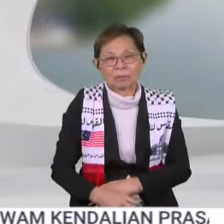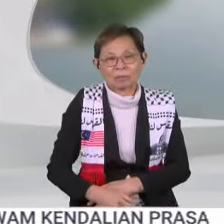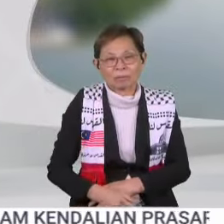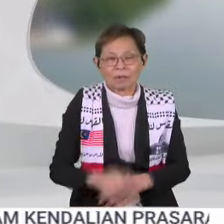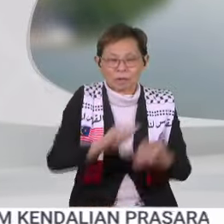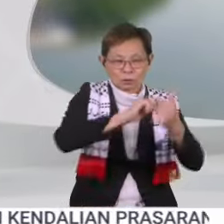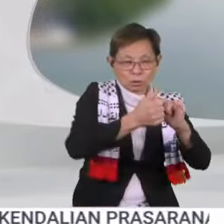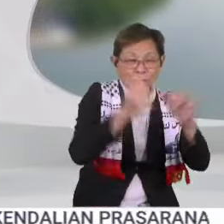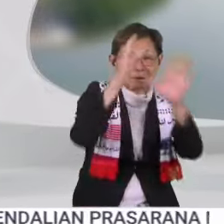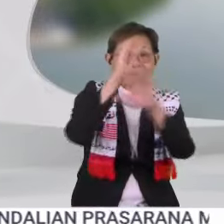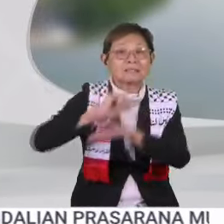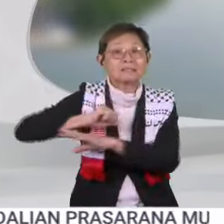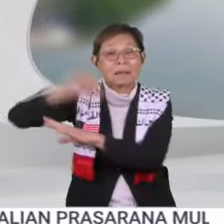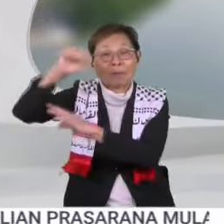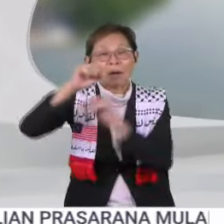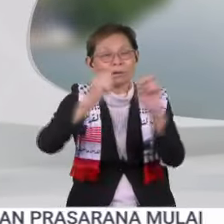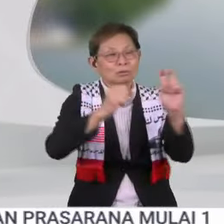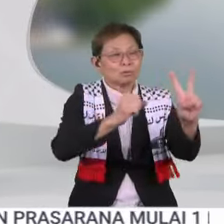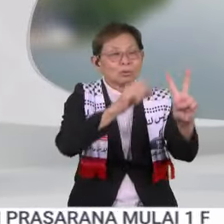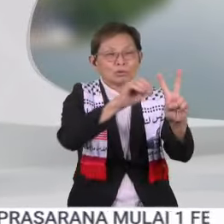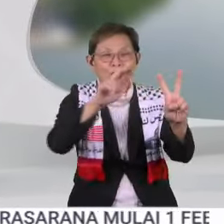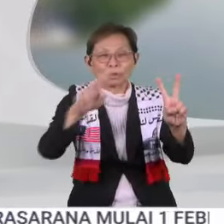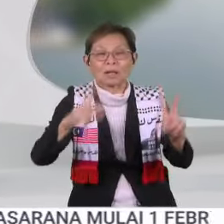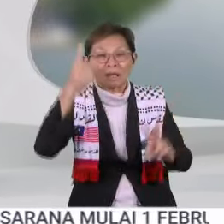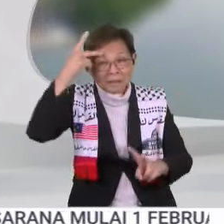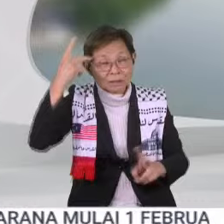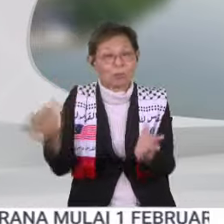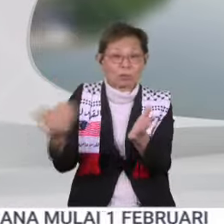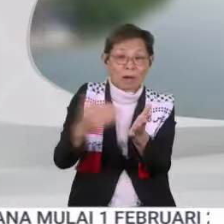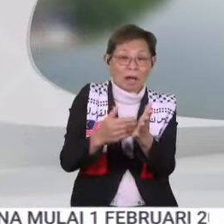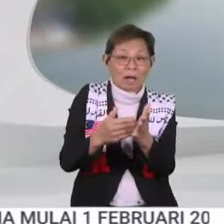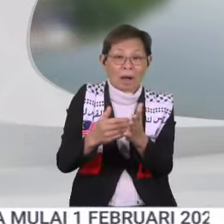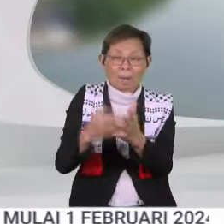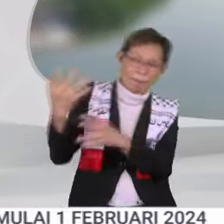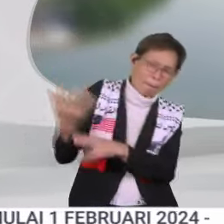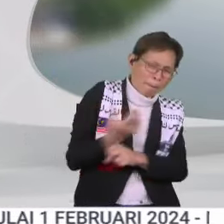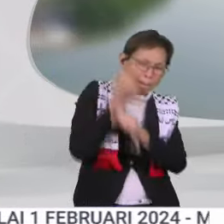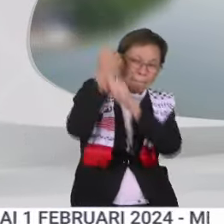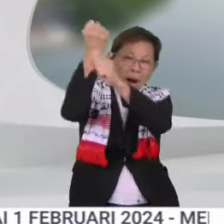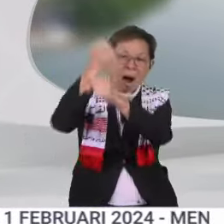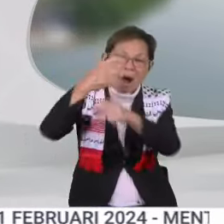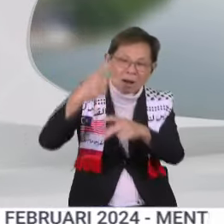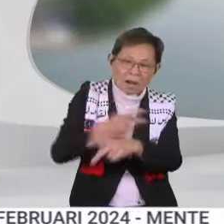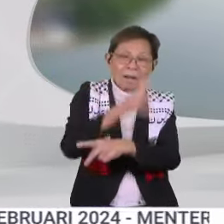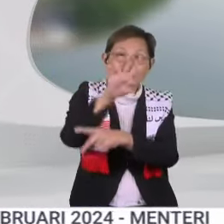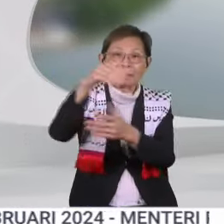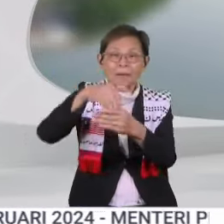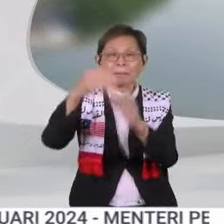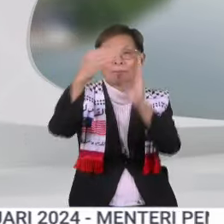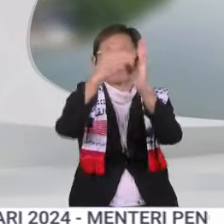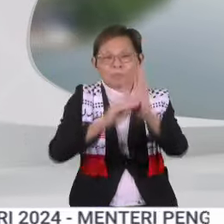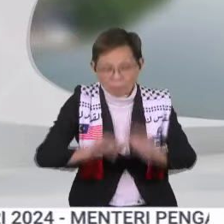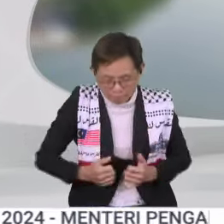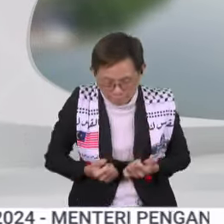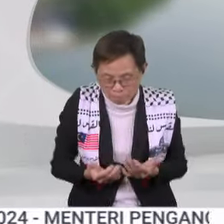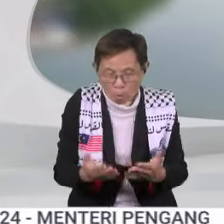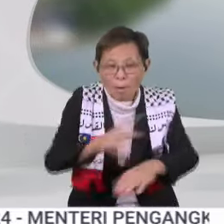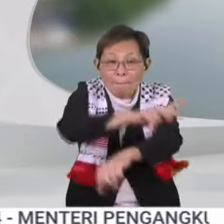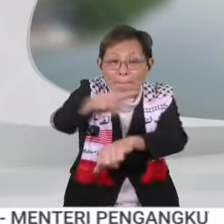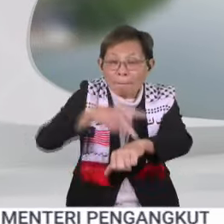Perkembangan Sukan Sabah Saga 2023. Daerah Keningau sekali lagi mempertahankan kejuaraan kali keempat dalam acara Bowling